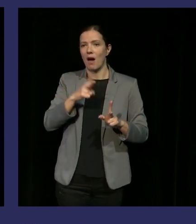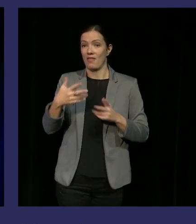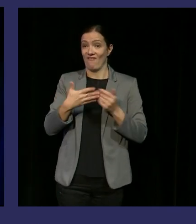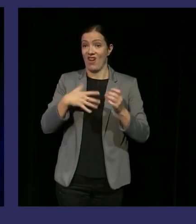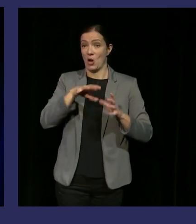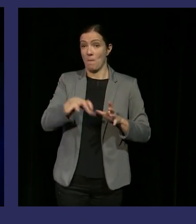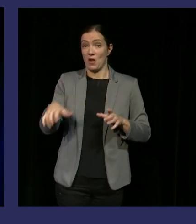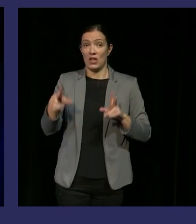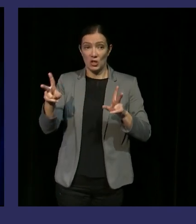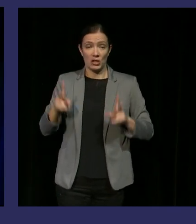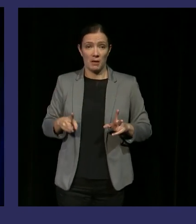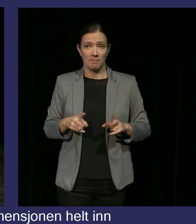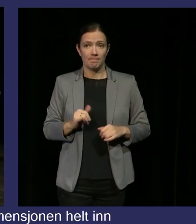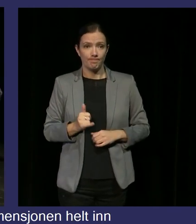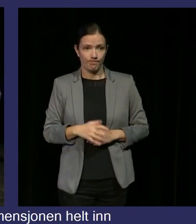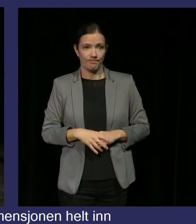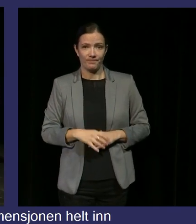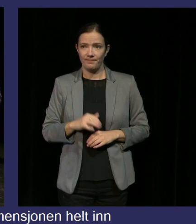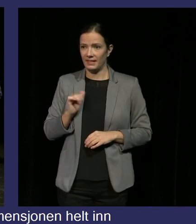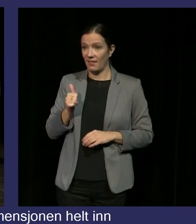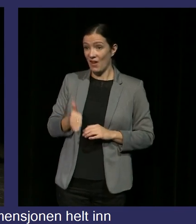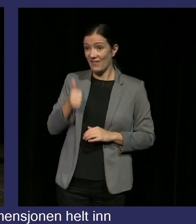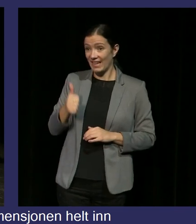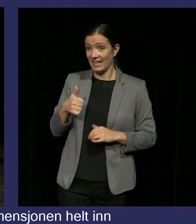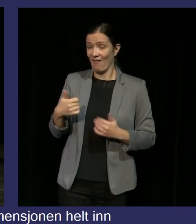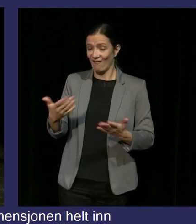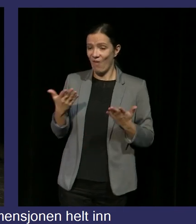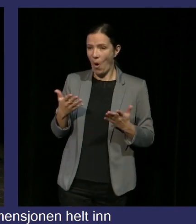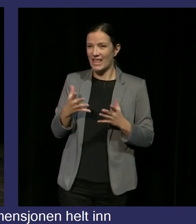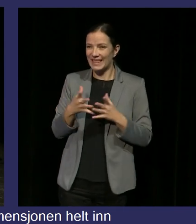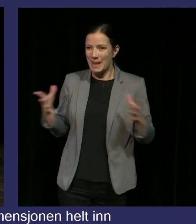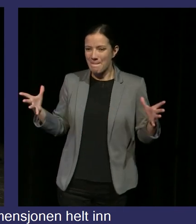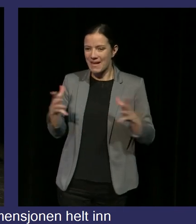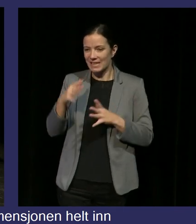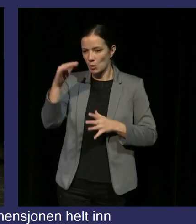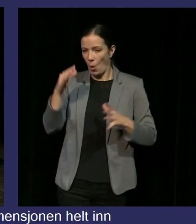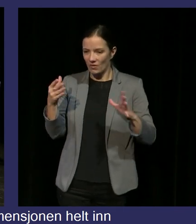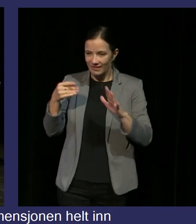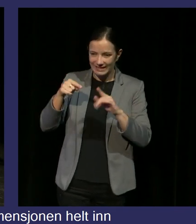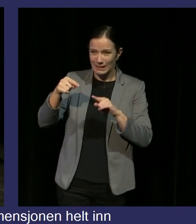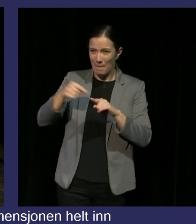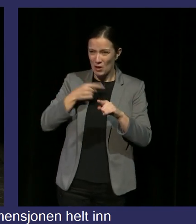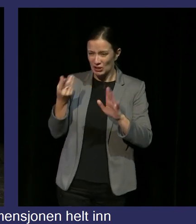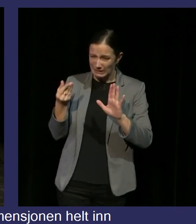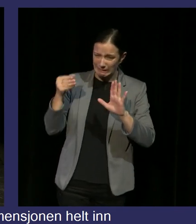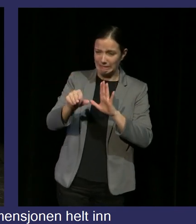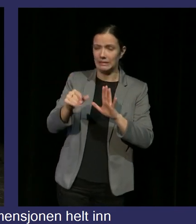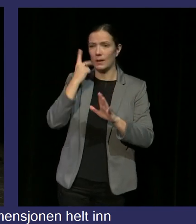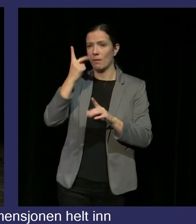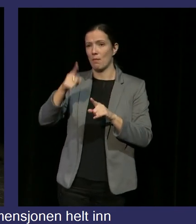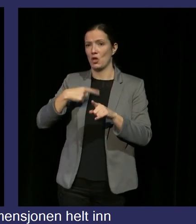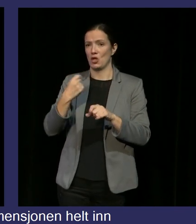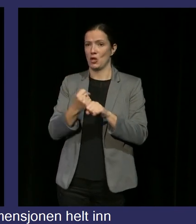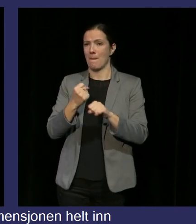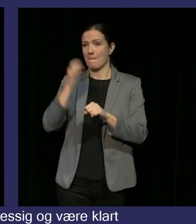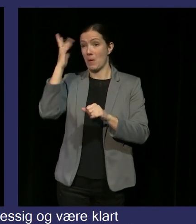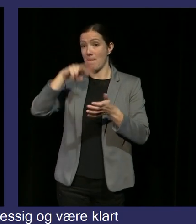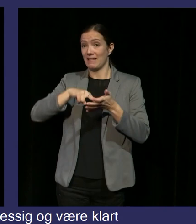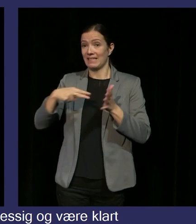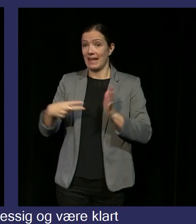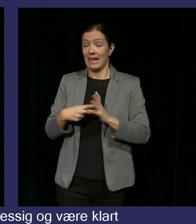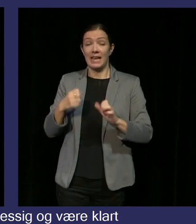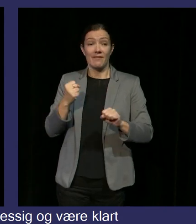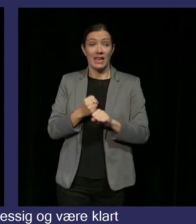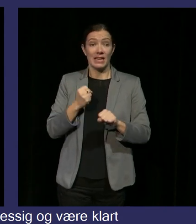Nettopp. Det så viktig å få den dimensjonen helt inn i begynnelsen når man begynner å jobbe med en problemstilling. At det